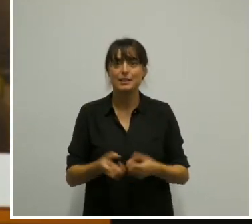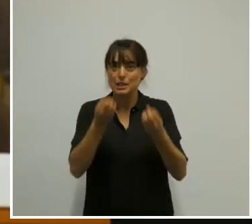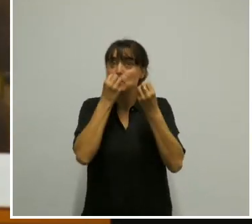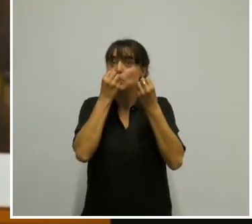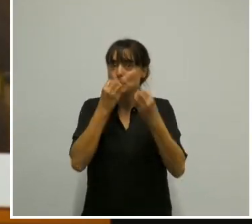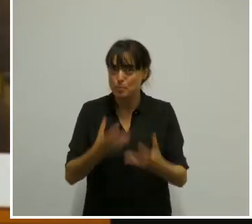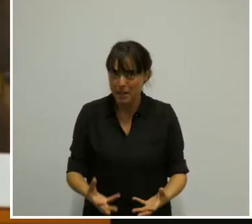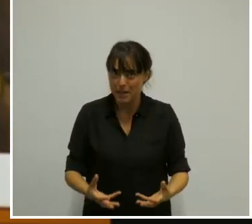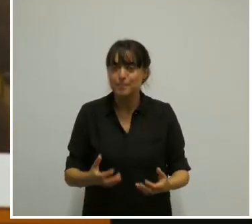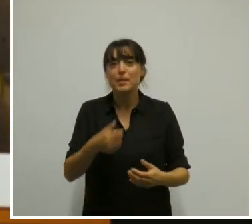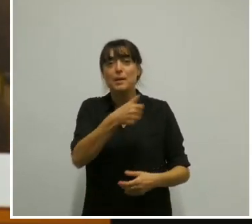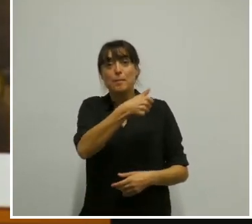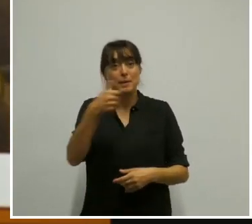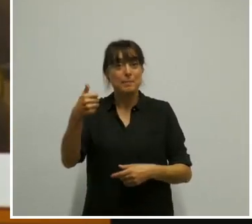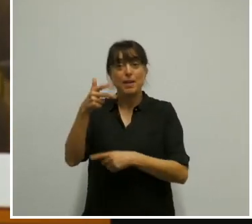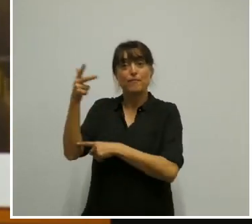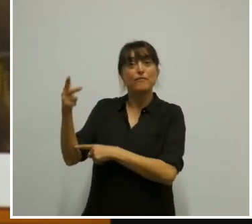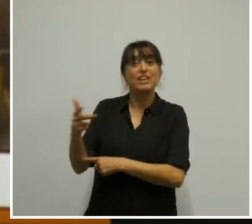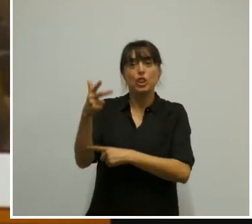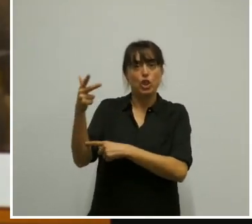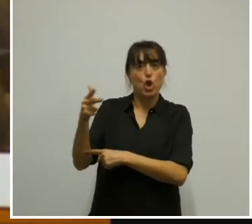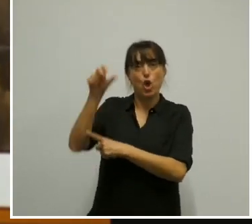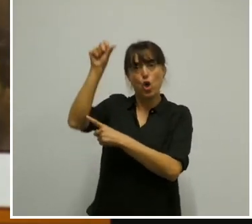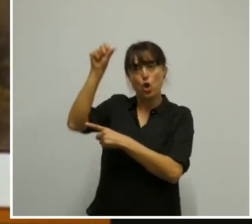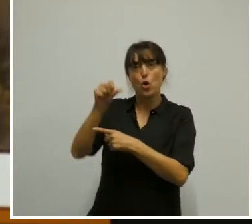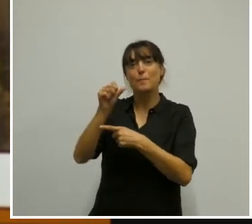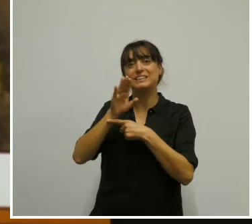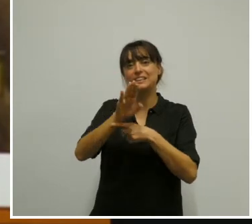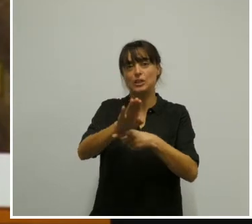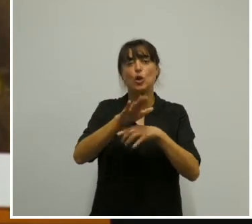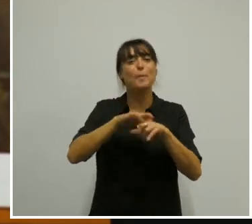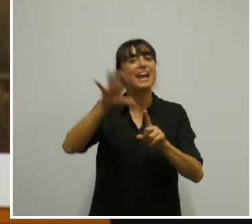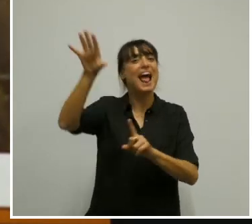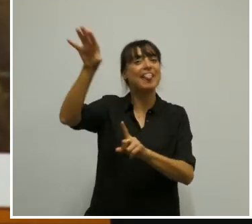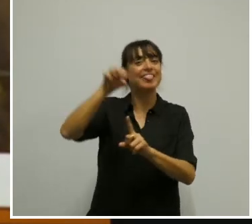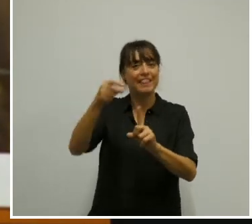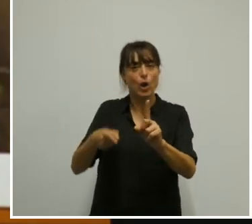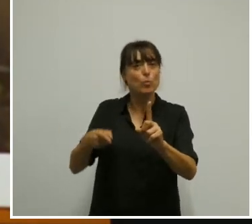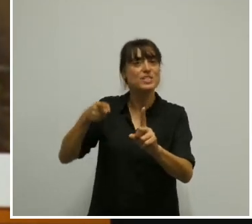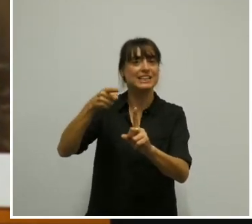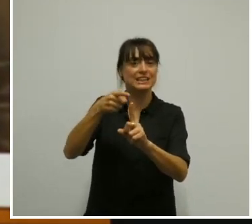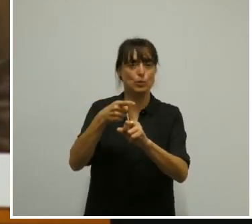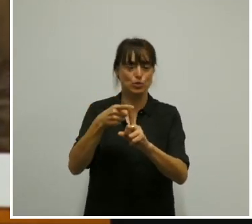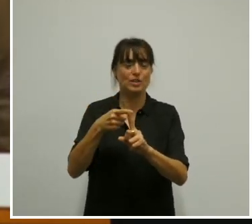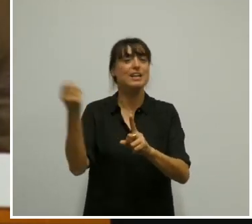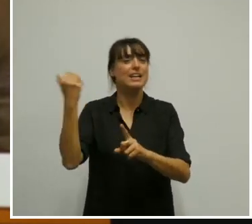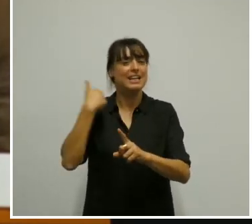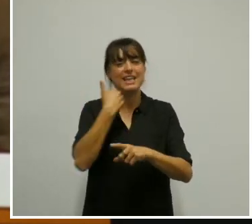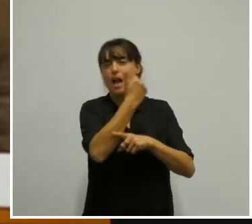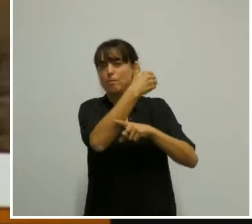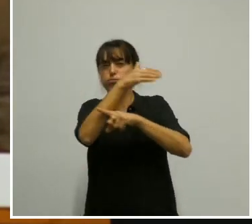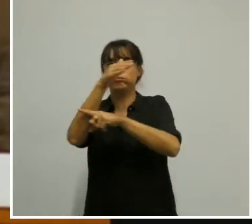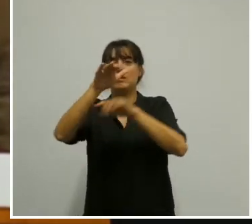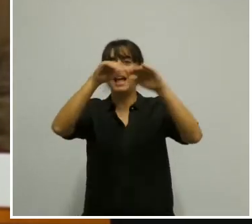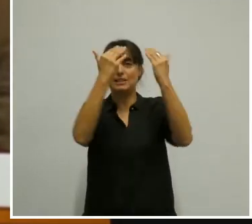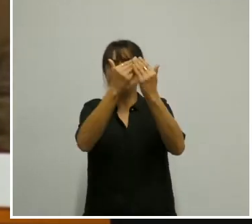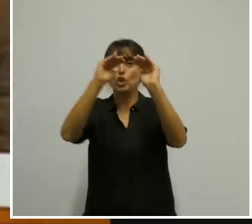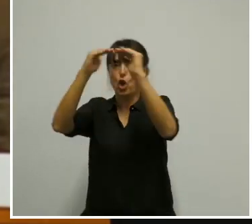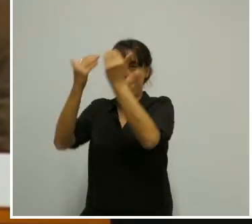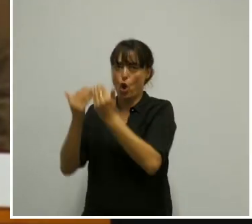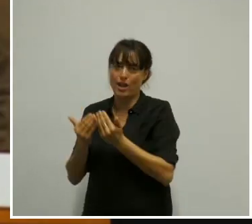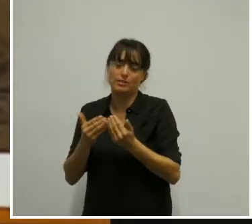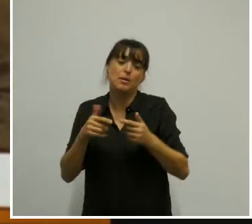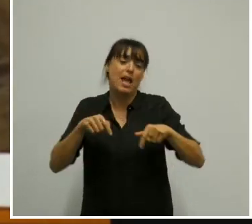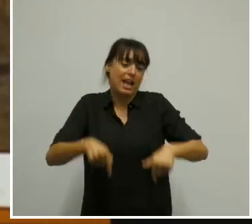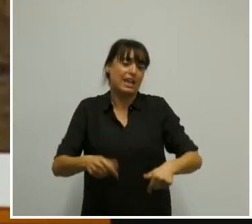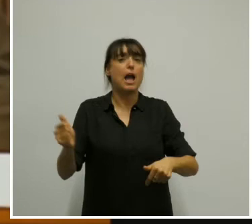un petit vídeo de presentació de quins són els objectius d'aquest procés que ja vam enviar a les escoles, però bueno, no està de més